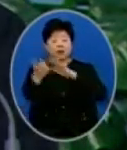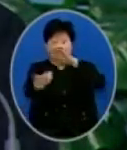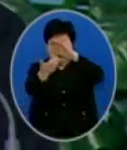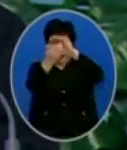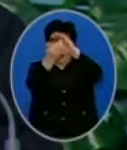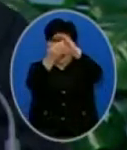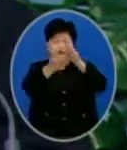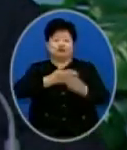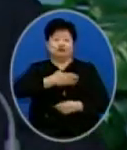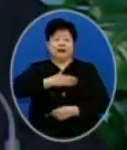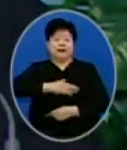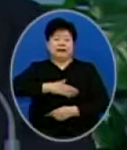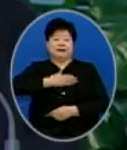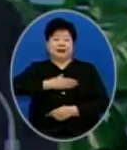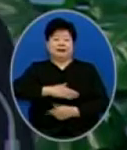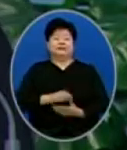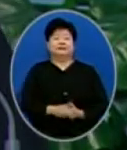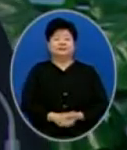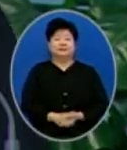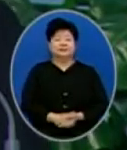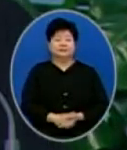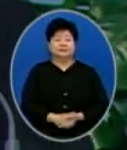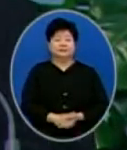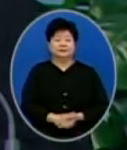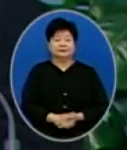이루는 줄 앎이로다